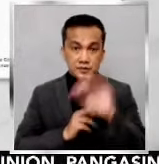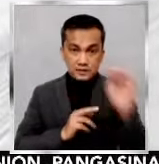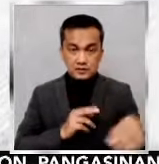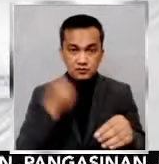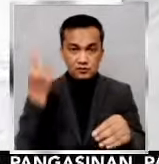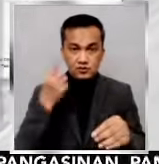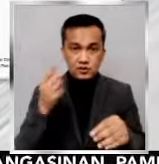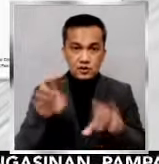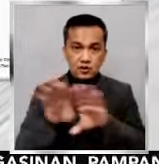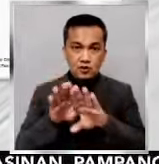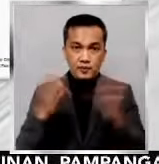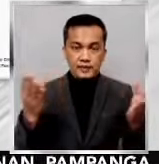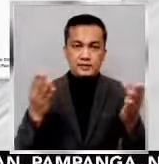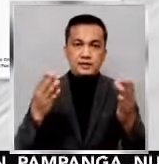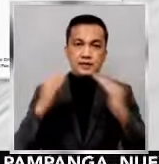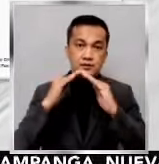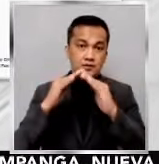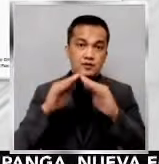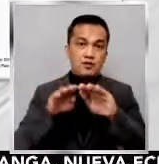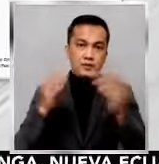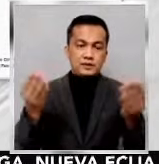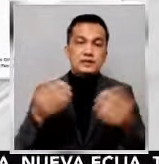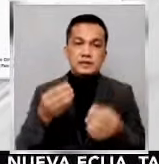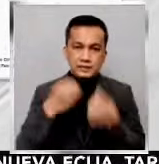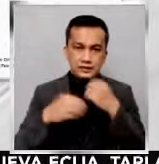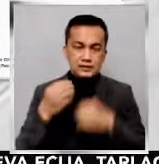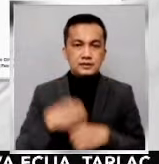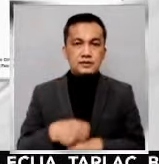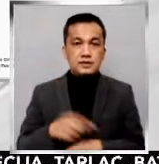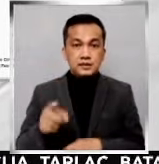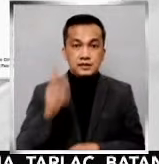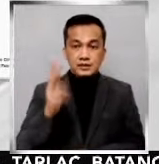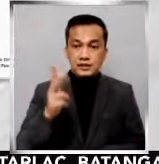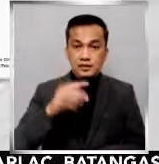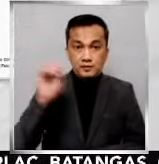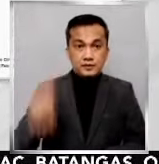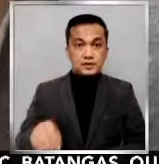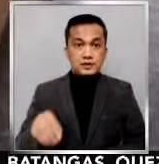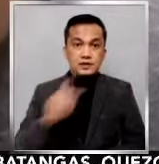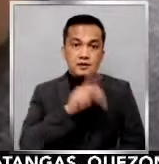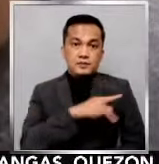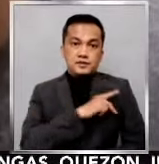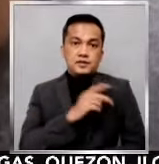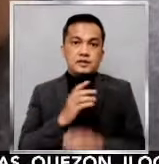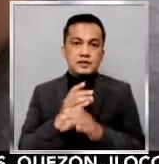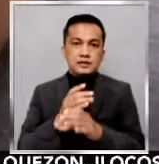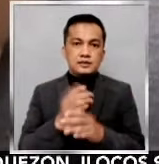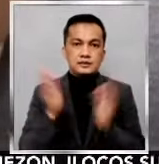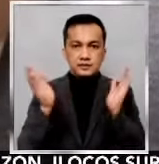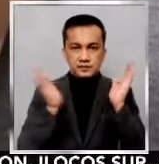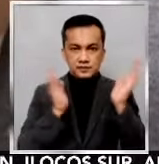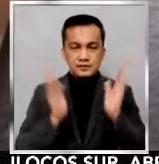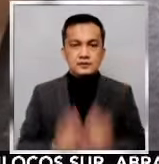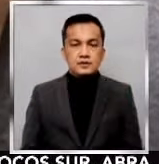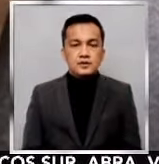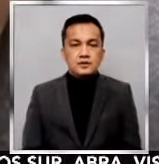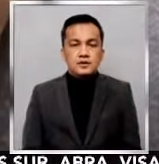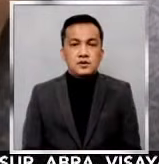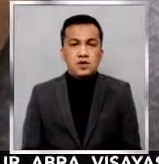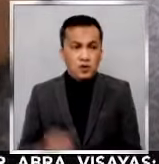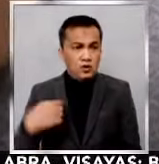dining. Habang hanggang 30% naman sa mga personal care services. We in the local